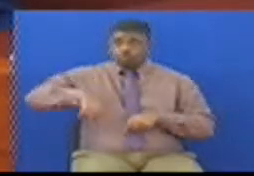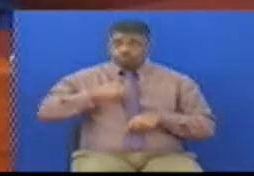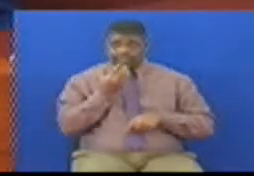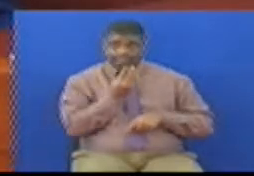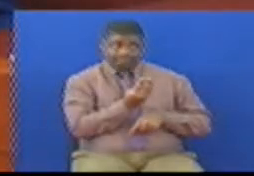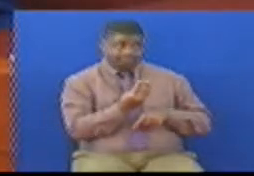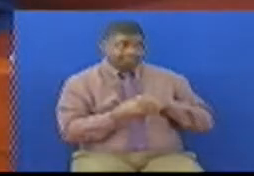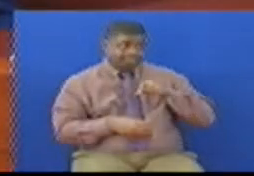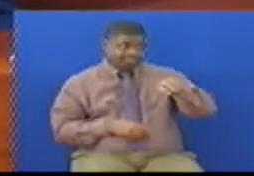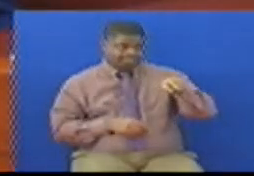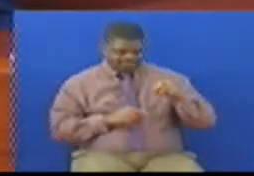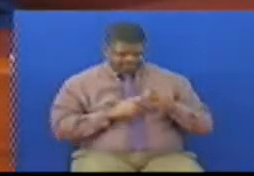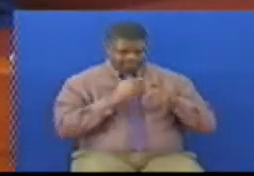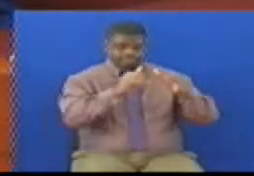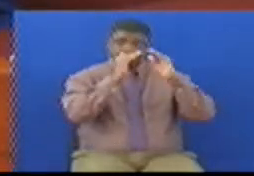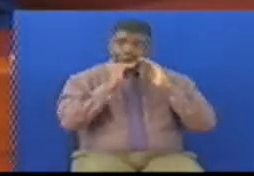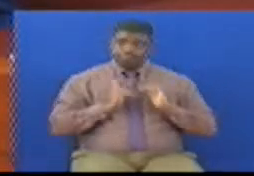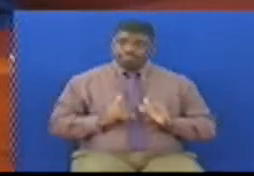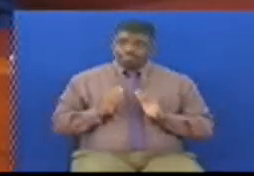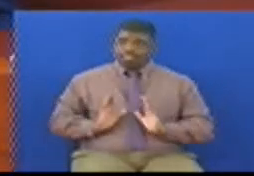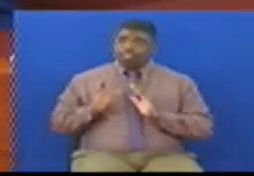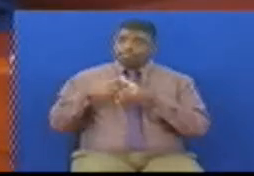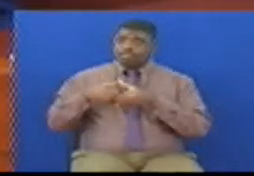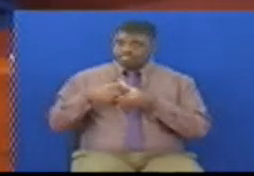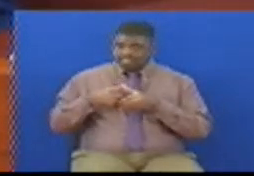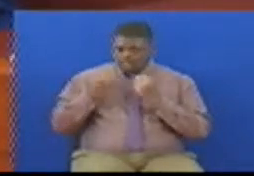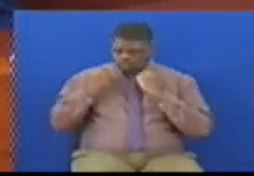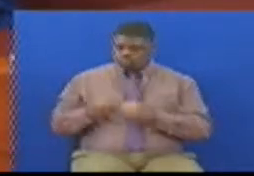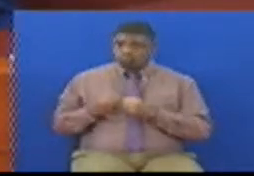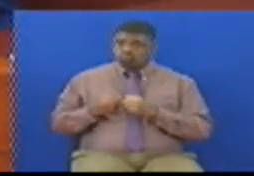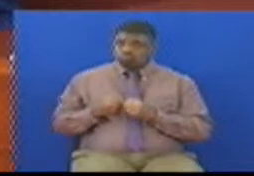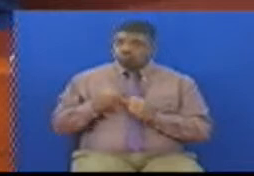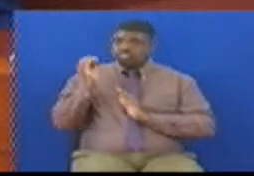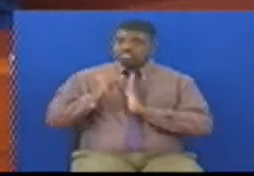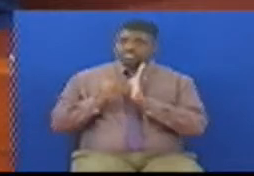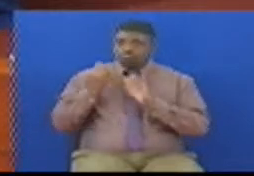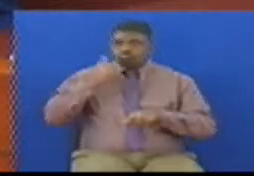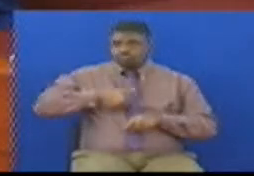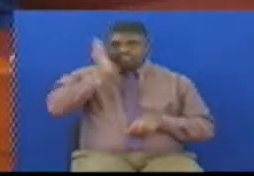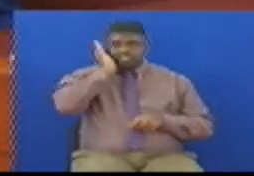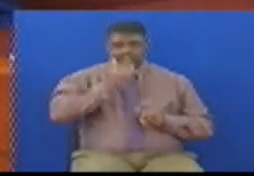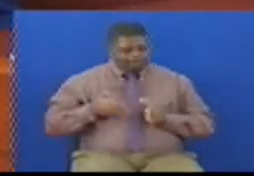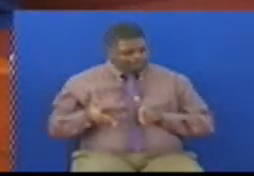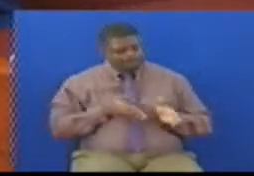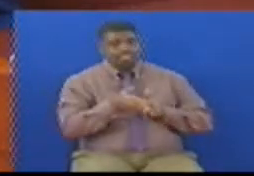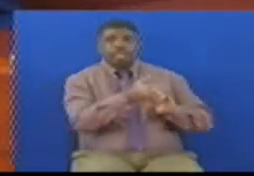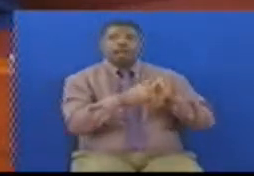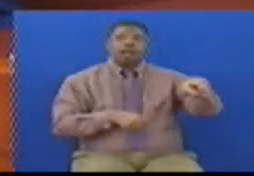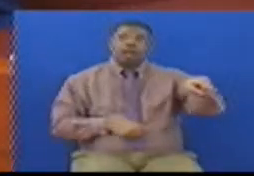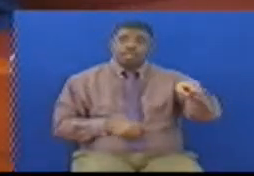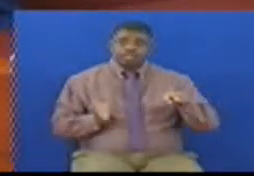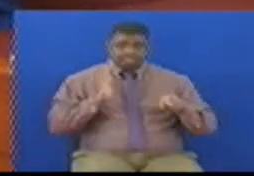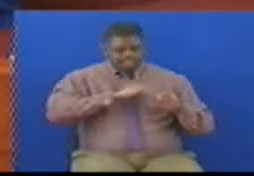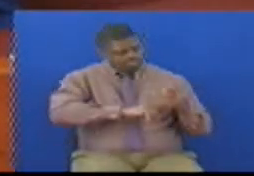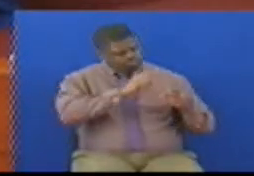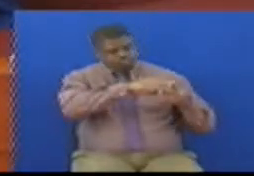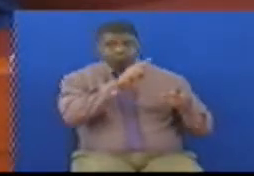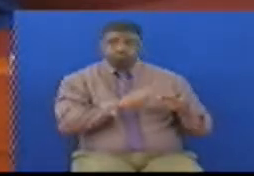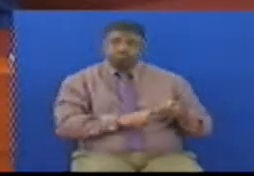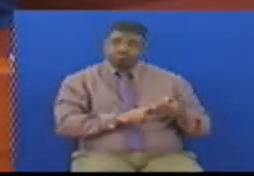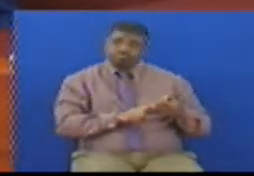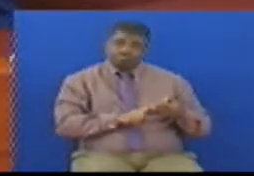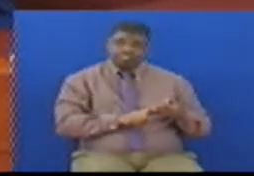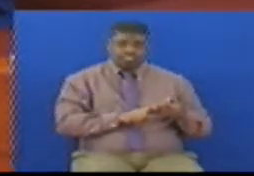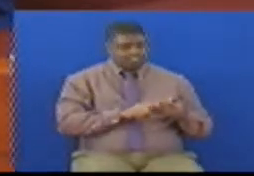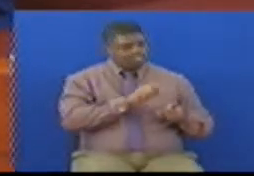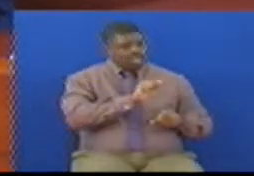na zitafuatiwa na kamati ya kudumu ya hesabu za serikali za mitaa kwa siku mbili tena, Jumatano